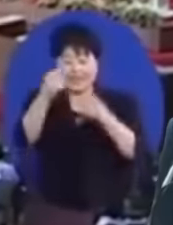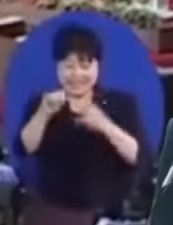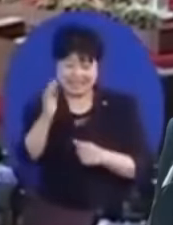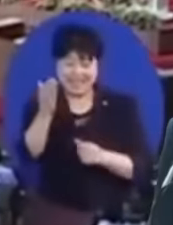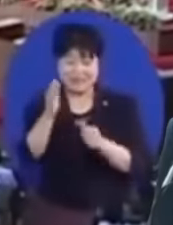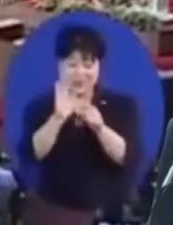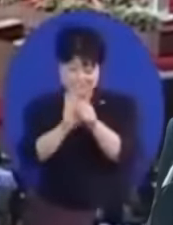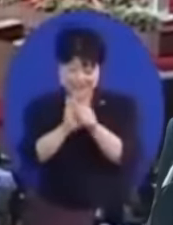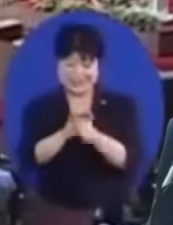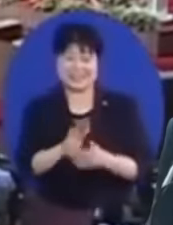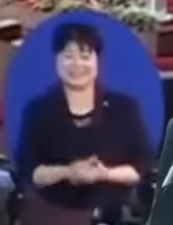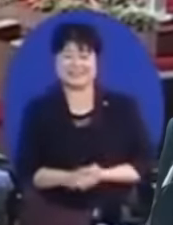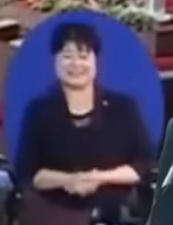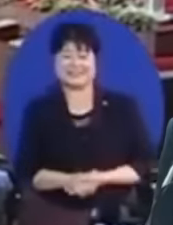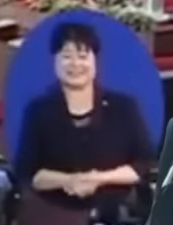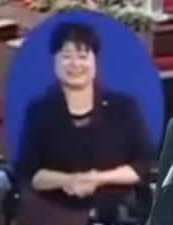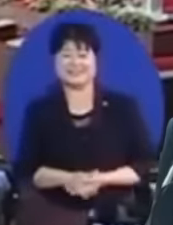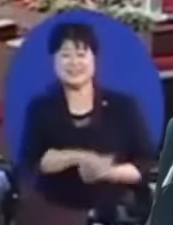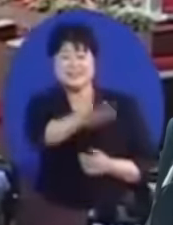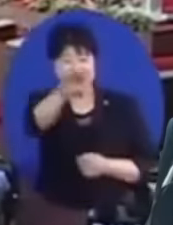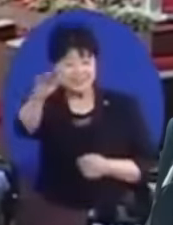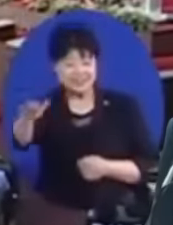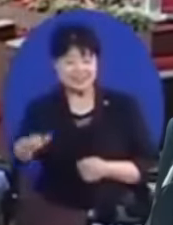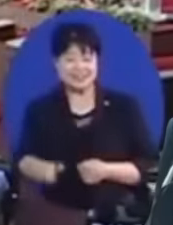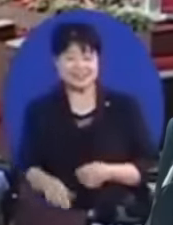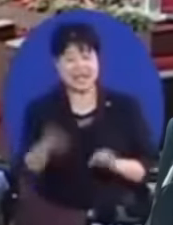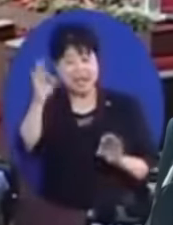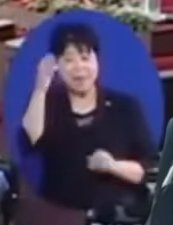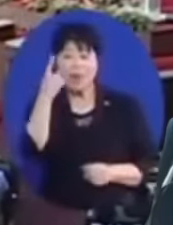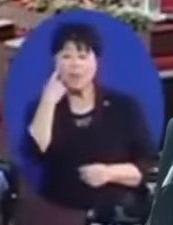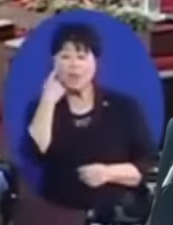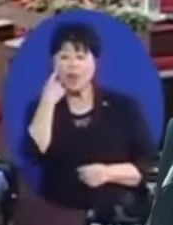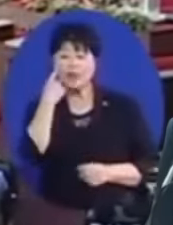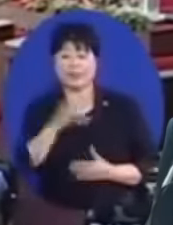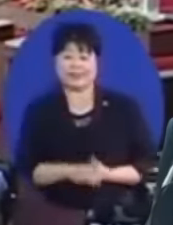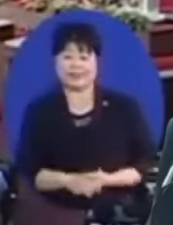가져오는 것입니다. 우리가 가만히 보면